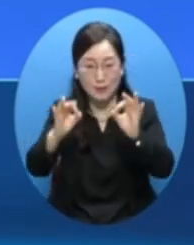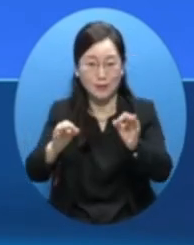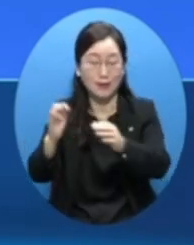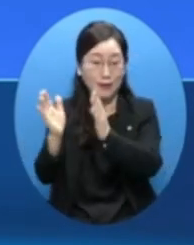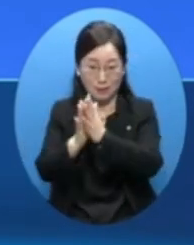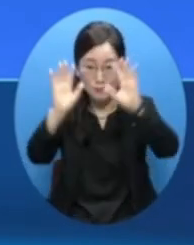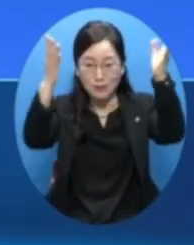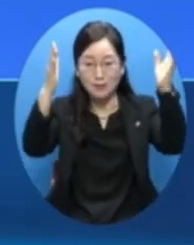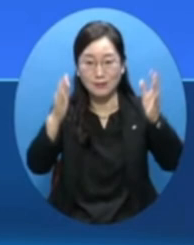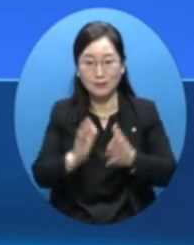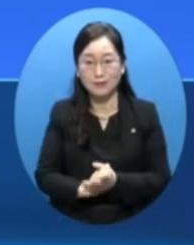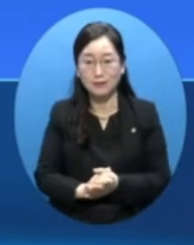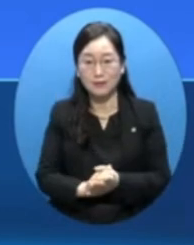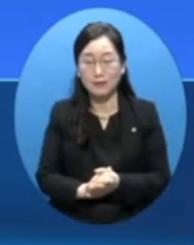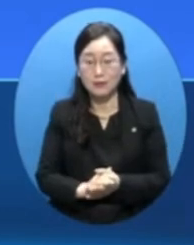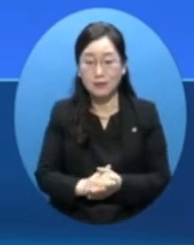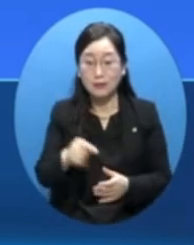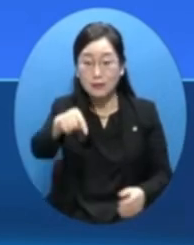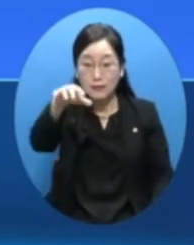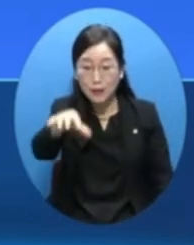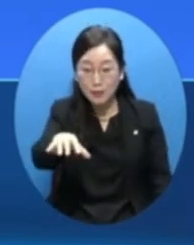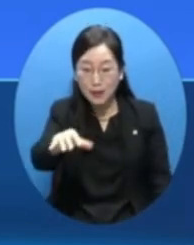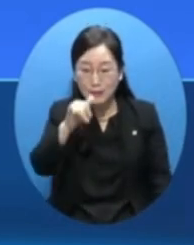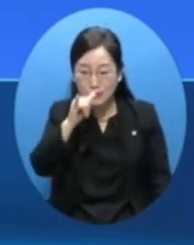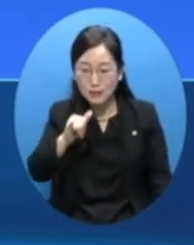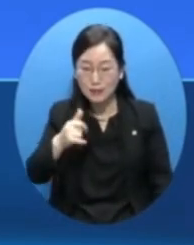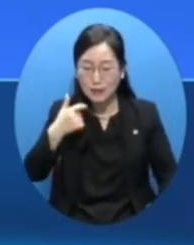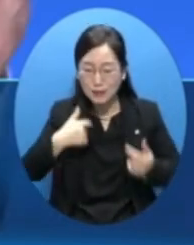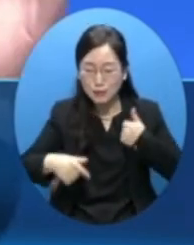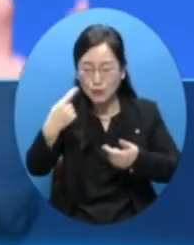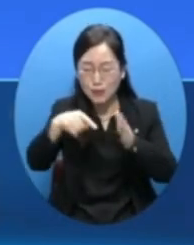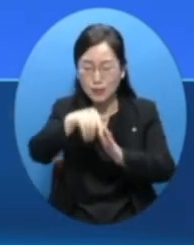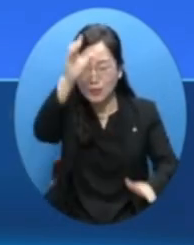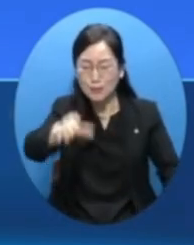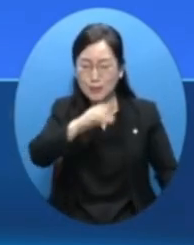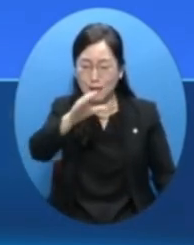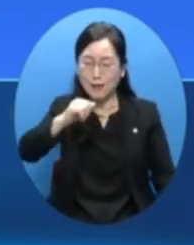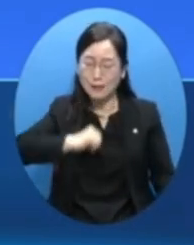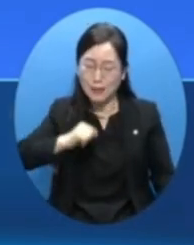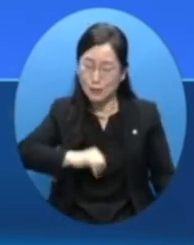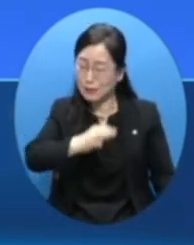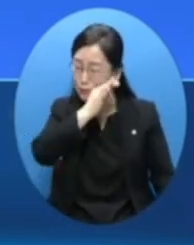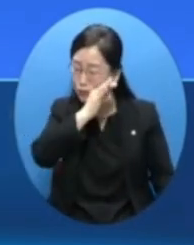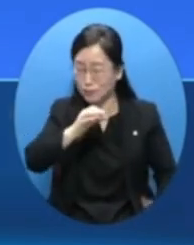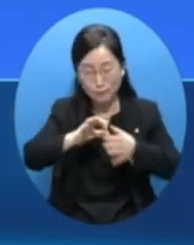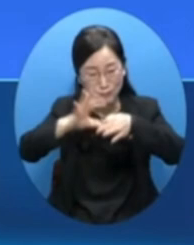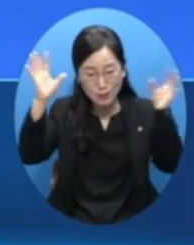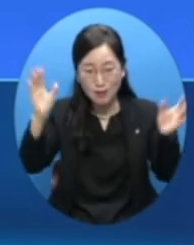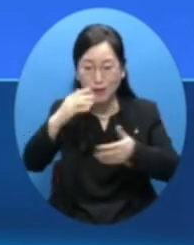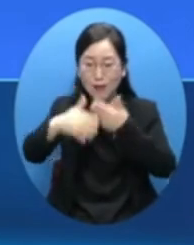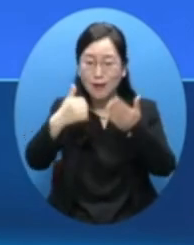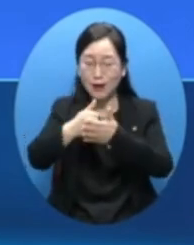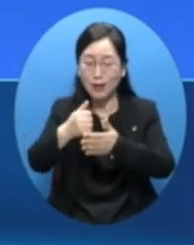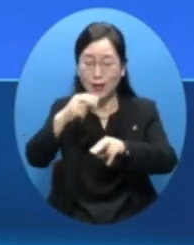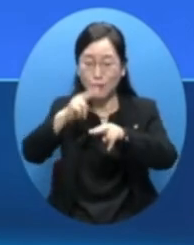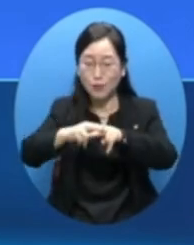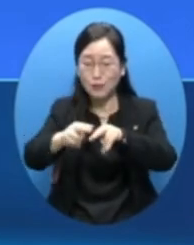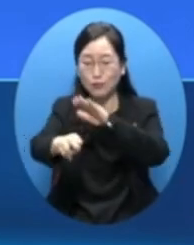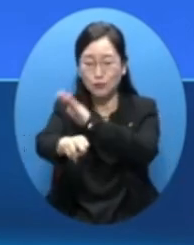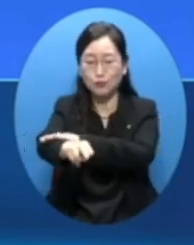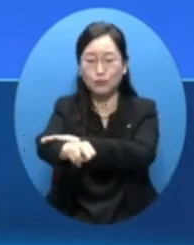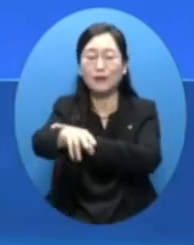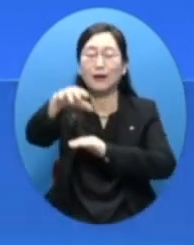할렐루야. 그는 그 앞에 있는 기쁨을 위하여 십자가를 참으사 부끄러움을 개의치 아니하시더니 하나님 보좌 편에